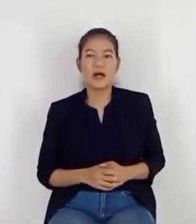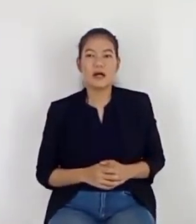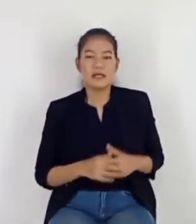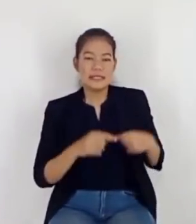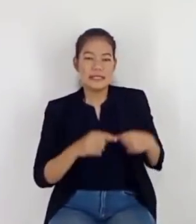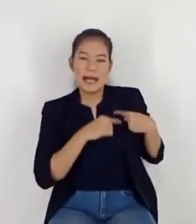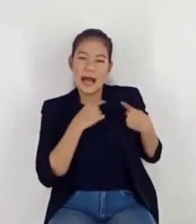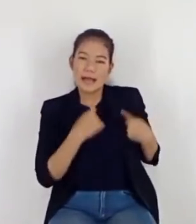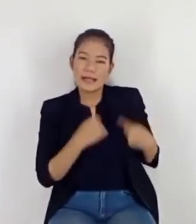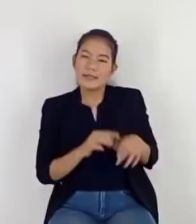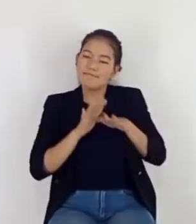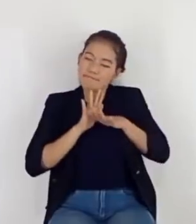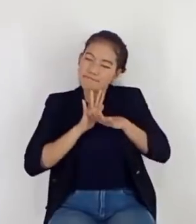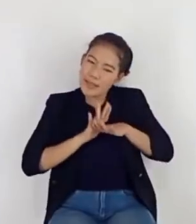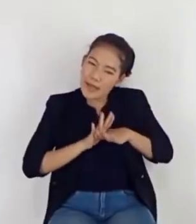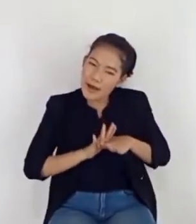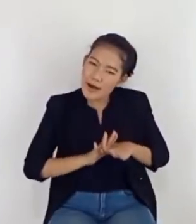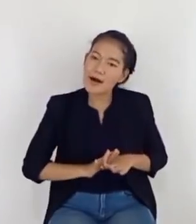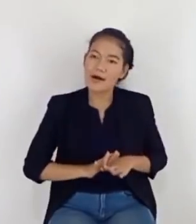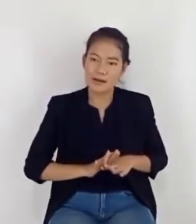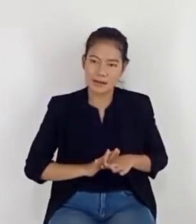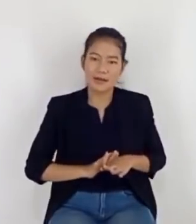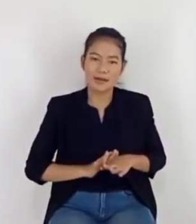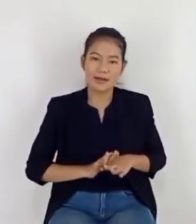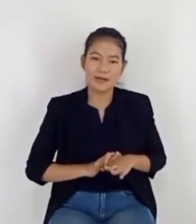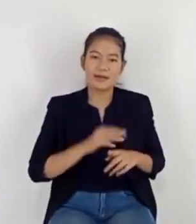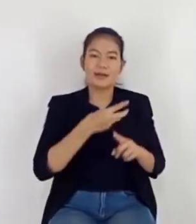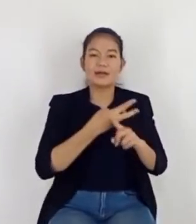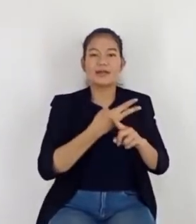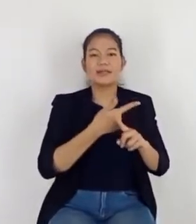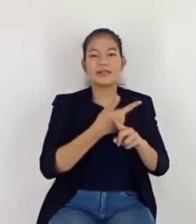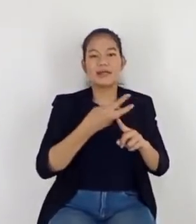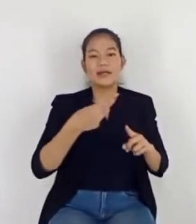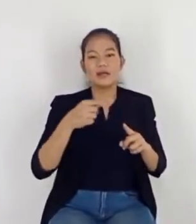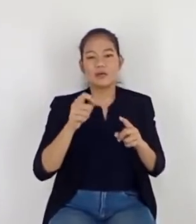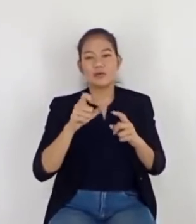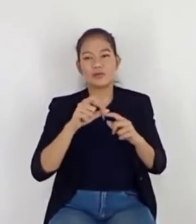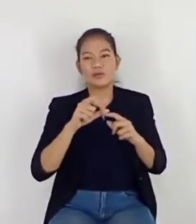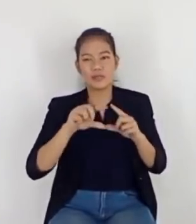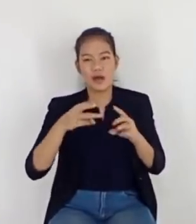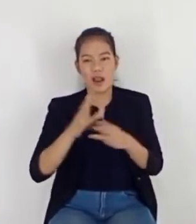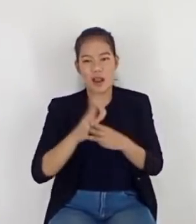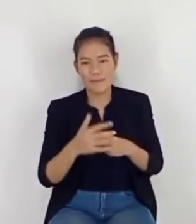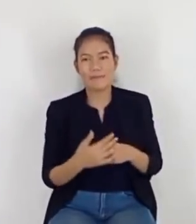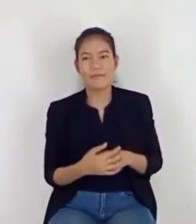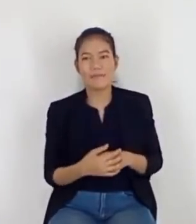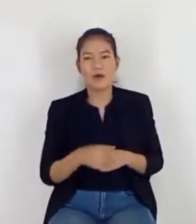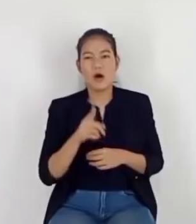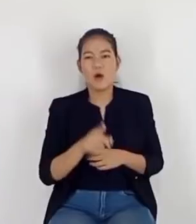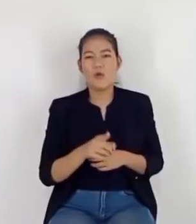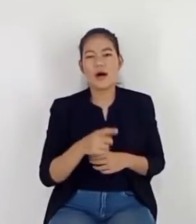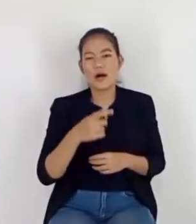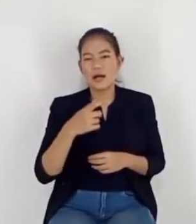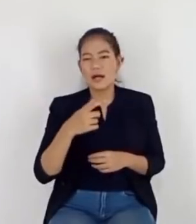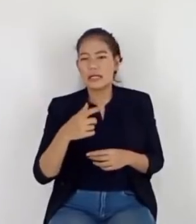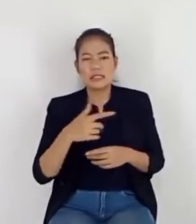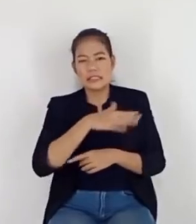Tenangkanlah hati Yerusalem. Bahwa perhambaannya sudah berakhir.